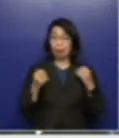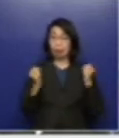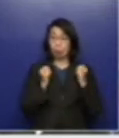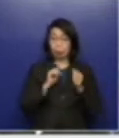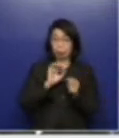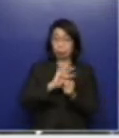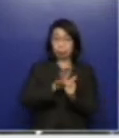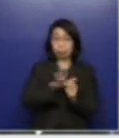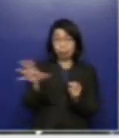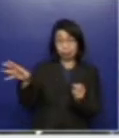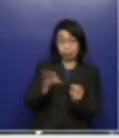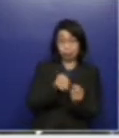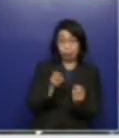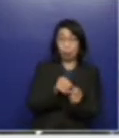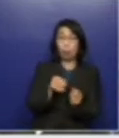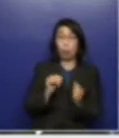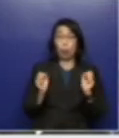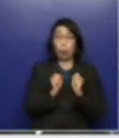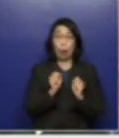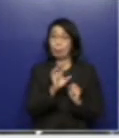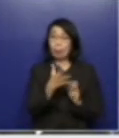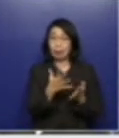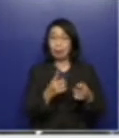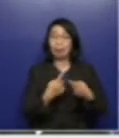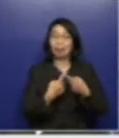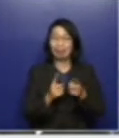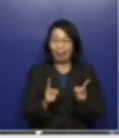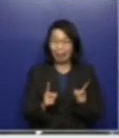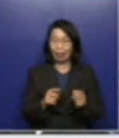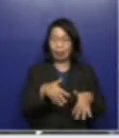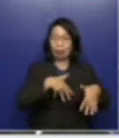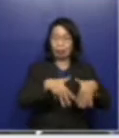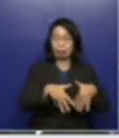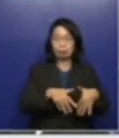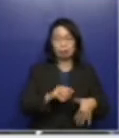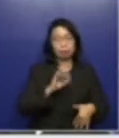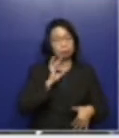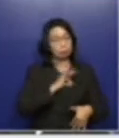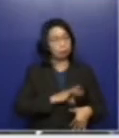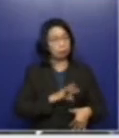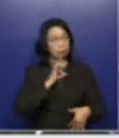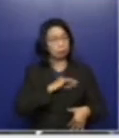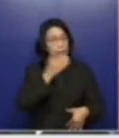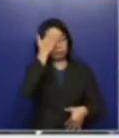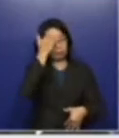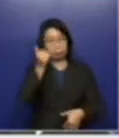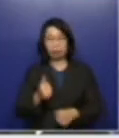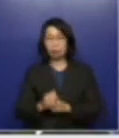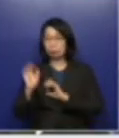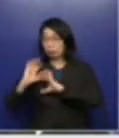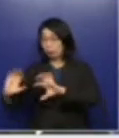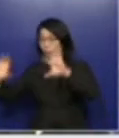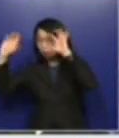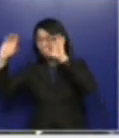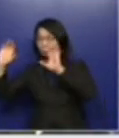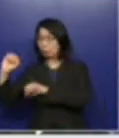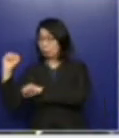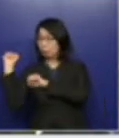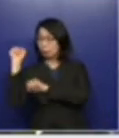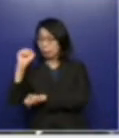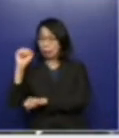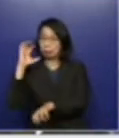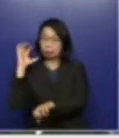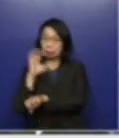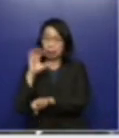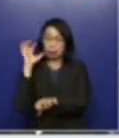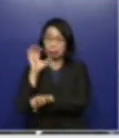ครับแต่สิ่งที่เขาเจอก็คือว่าเขาถูกมาตรการของรัฐสั่งโดยใครผมไม่ท